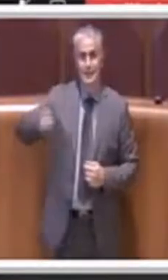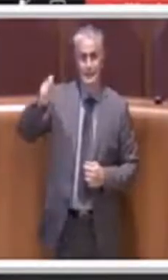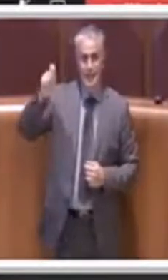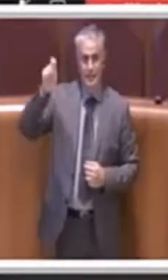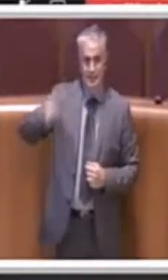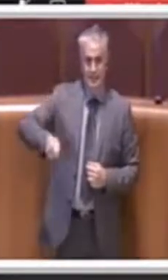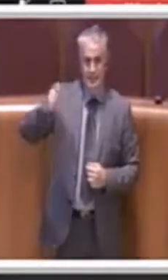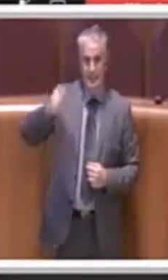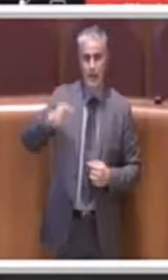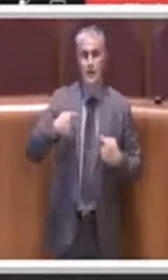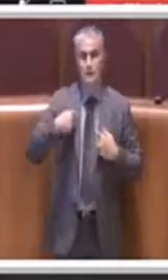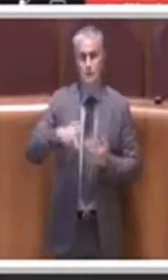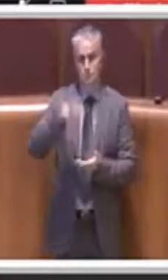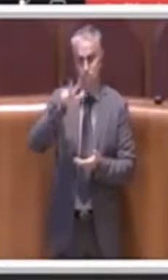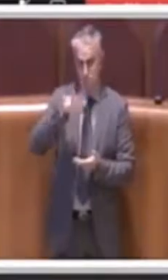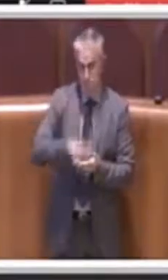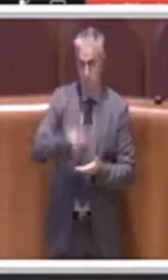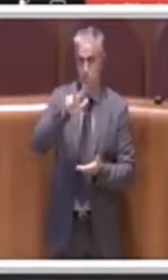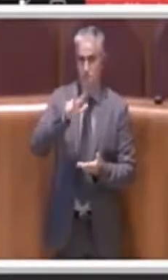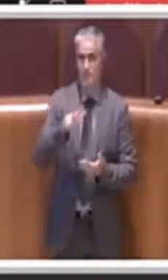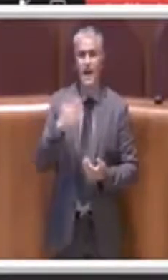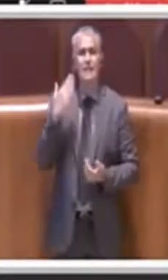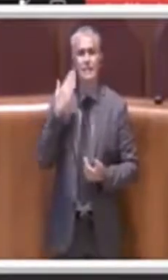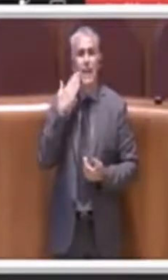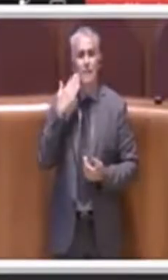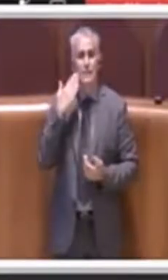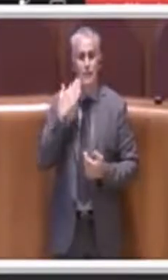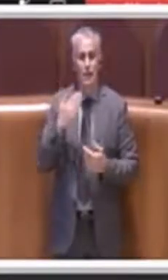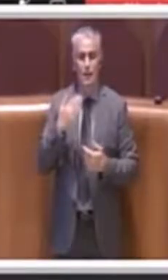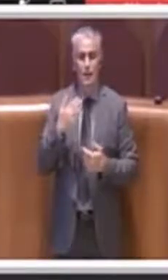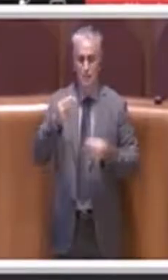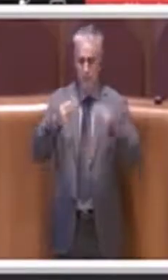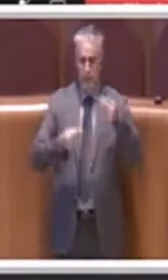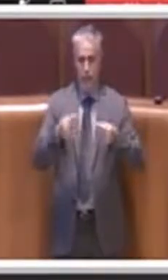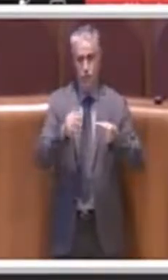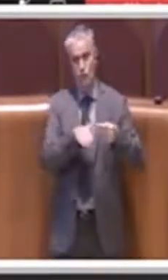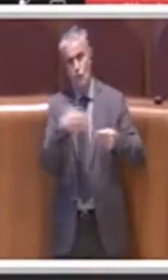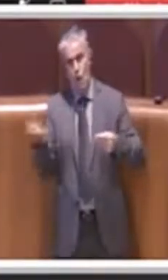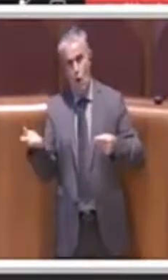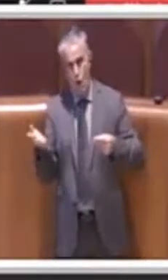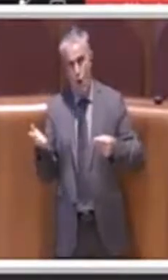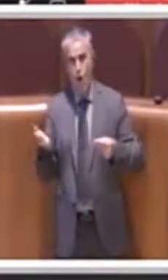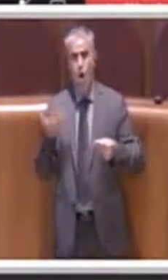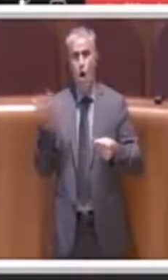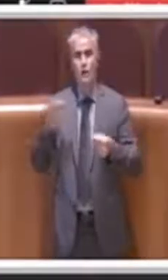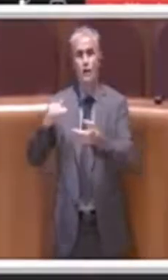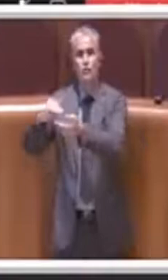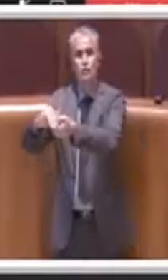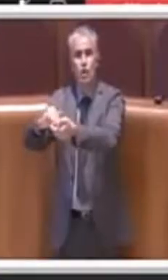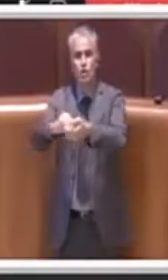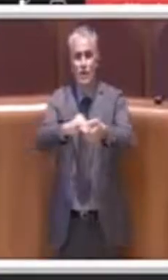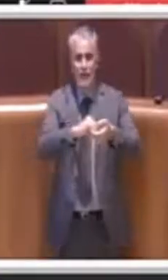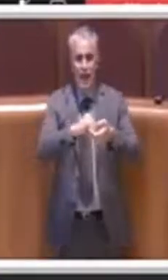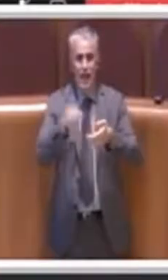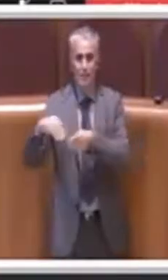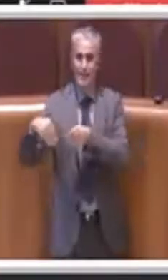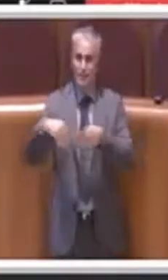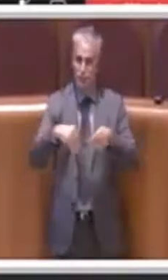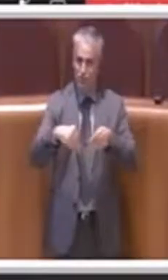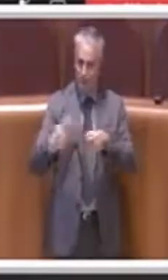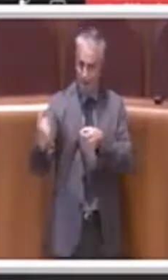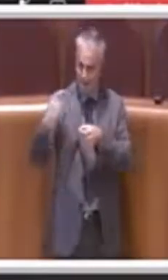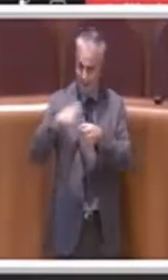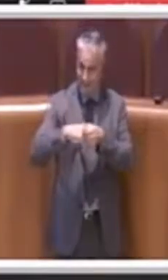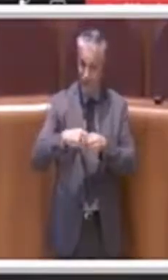abbiamo approvato molti altri debiti fuori bilancio, anche importanti, che riguardano le società partecipate, che insomma appartengono un po'